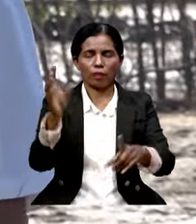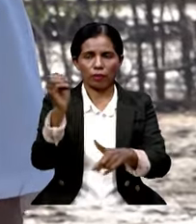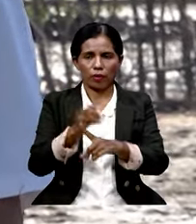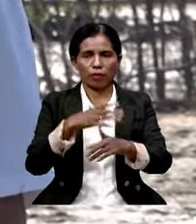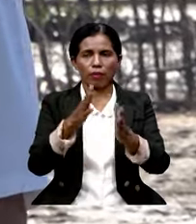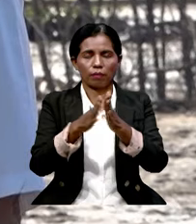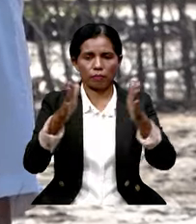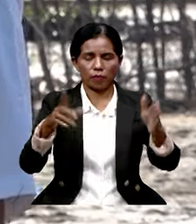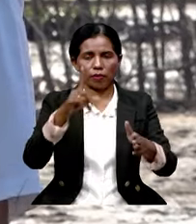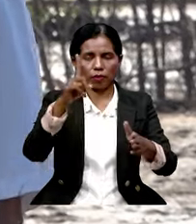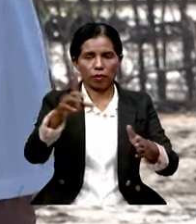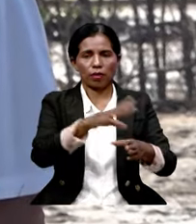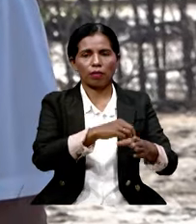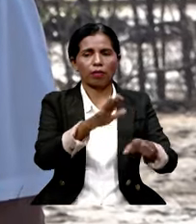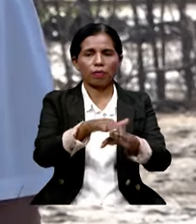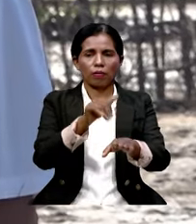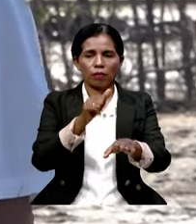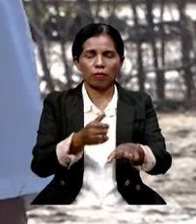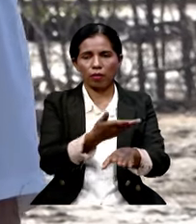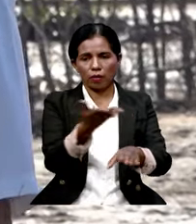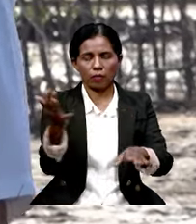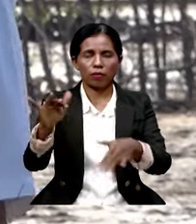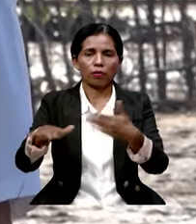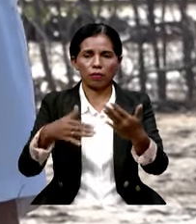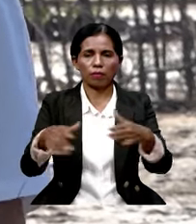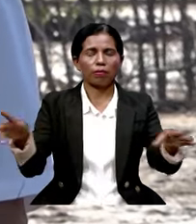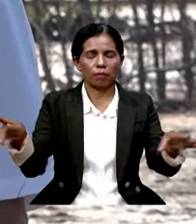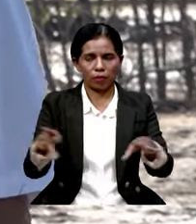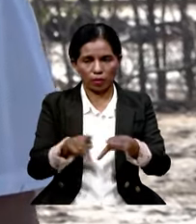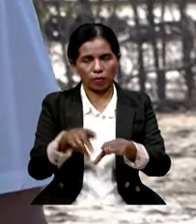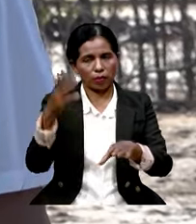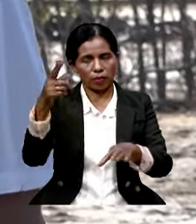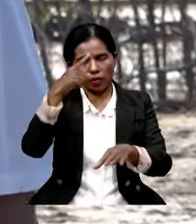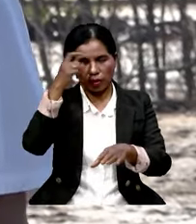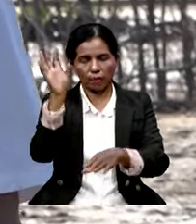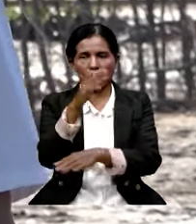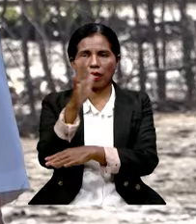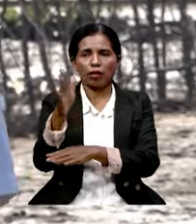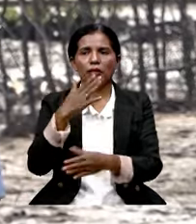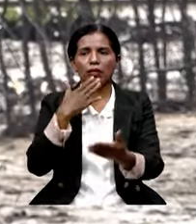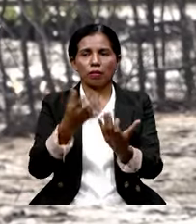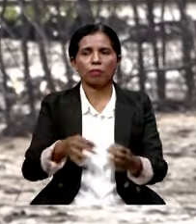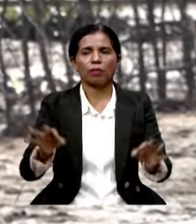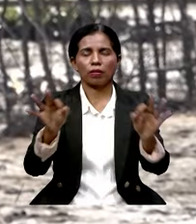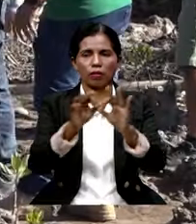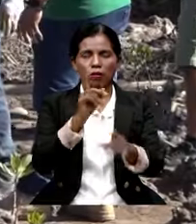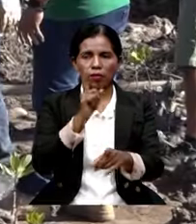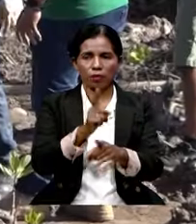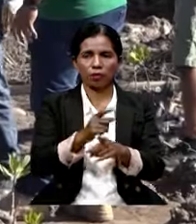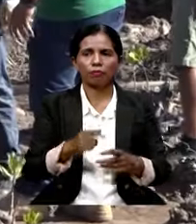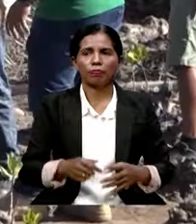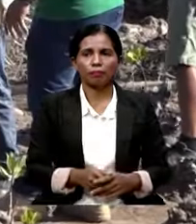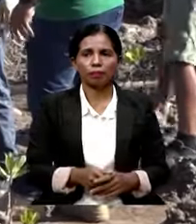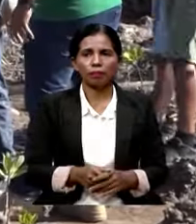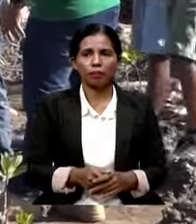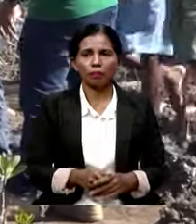tidak per bos kubida bos kita buat tidak per partisipan buat tambah air parapan ini air nebe important tetes. Além de